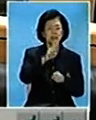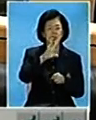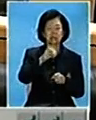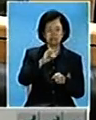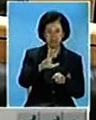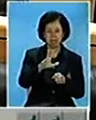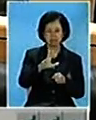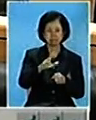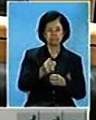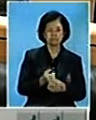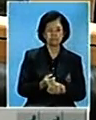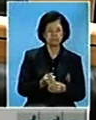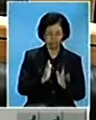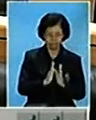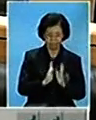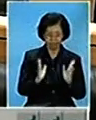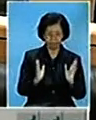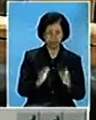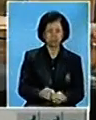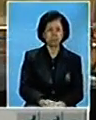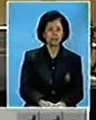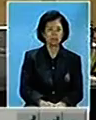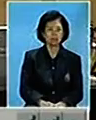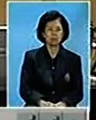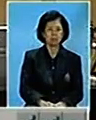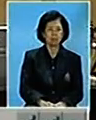รมนูญไว้เท่านี้ครับขอบพระคุณท่านประธานครับ